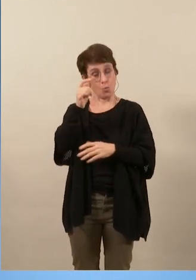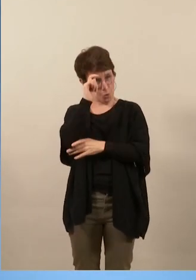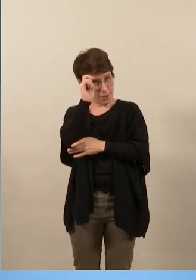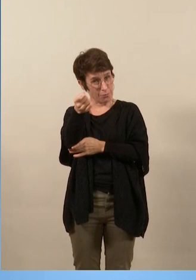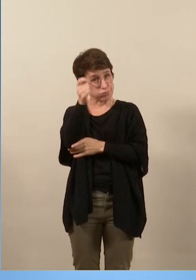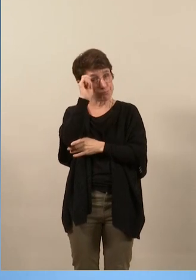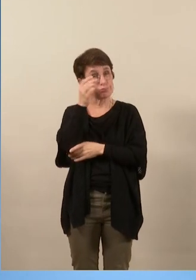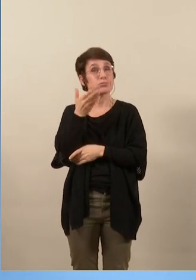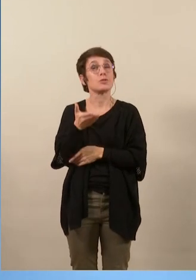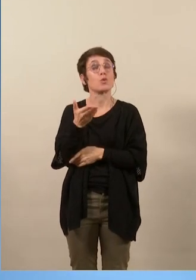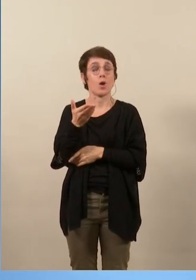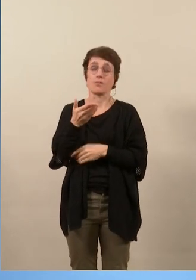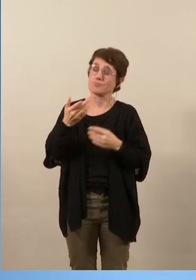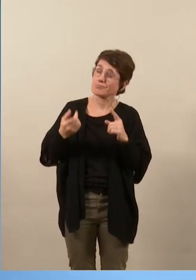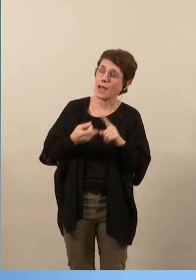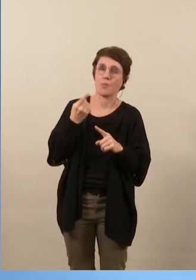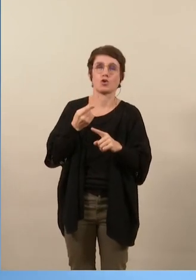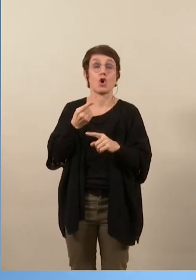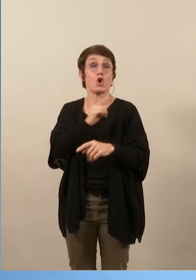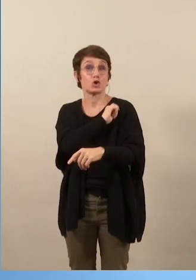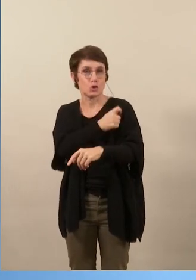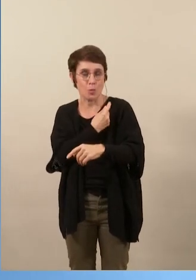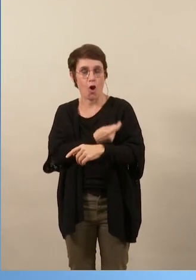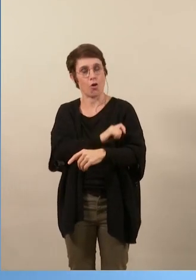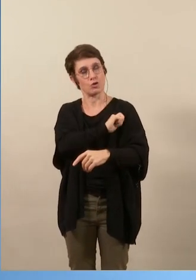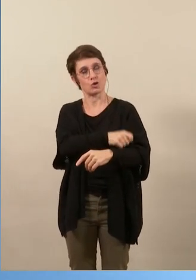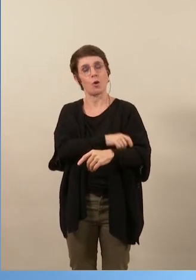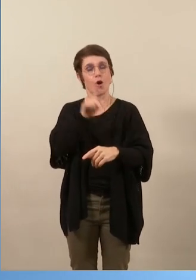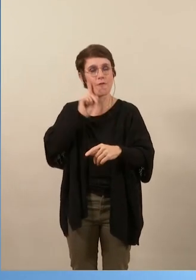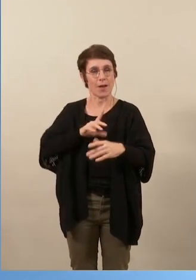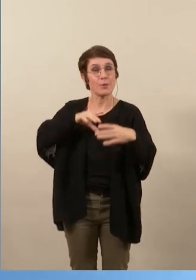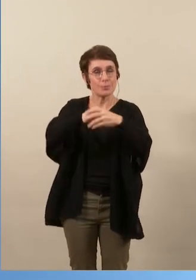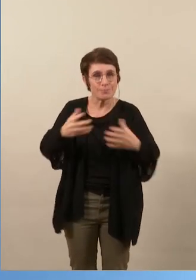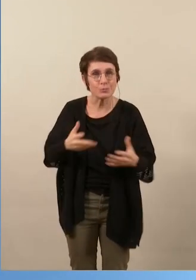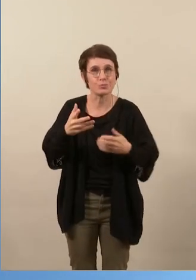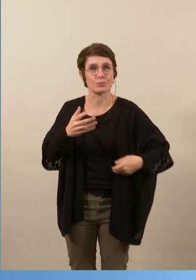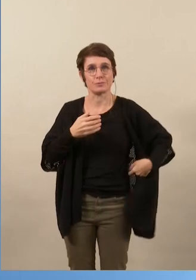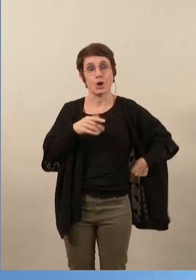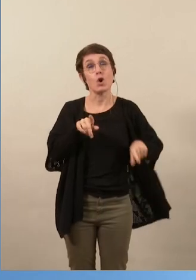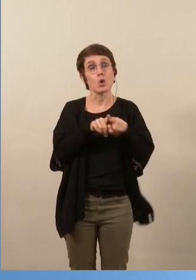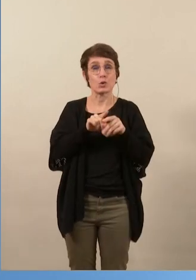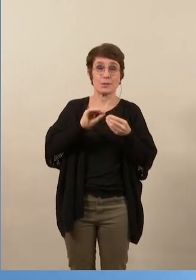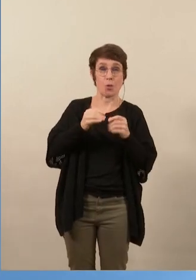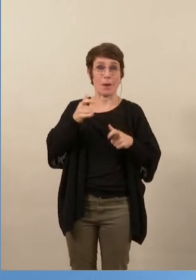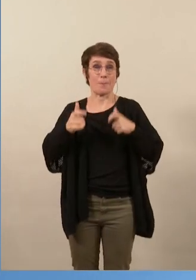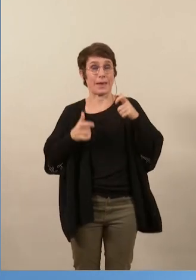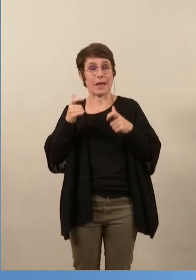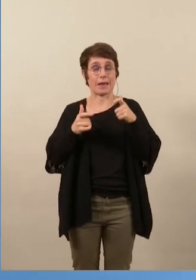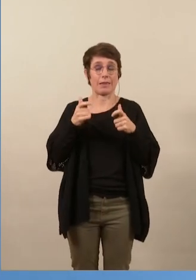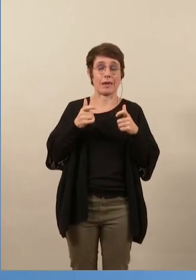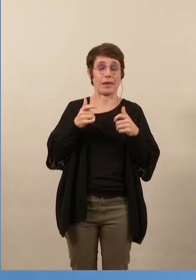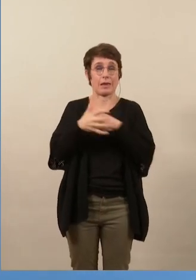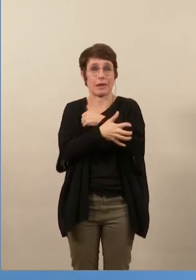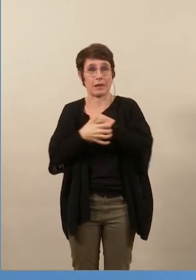favoriser la pratique sportive des filles et des femmes en grenobloise ainsi que sur la précarité monstruelle deux domaines pour